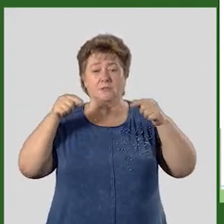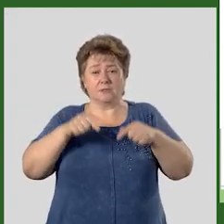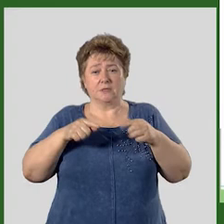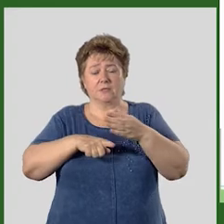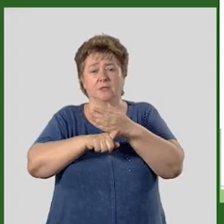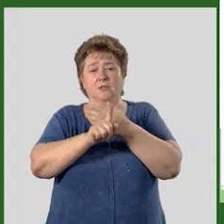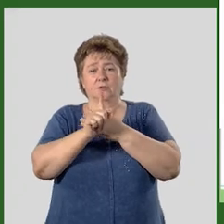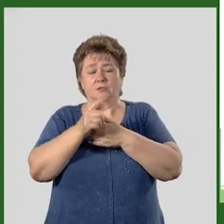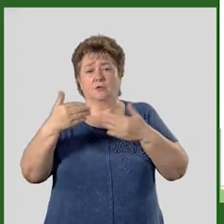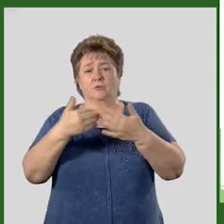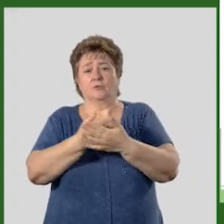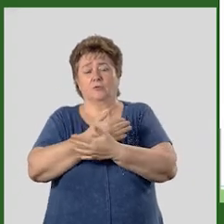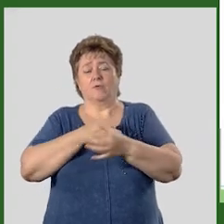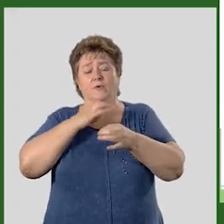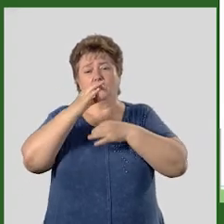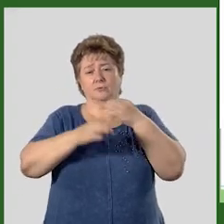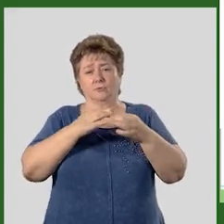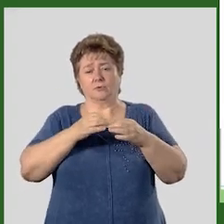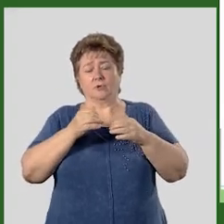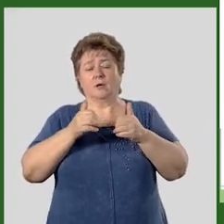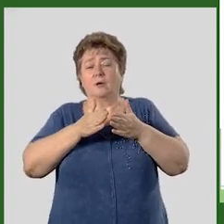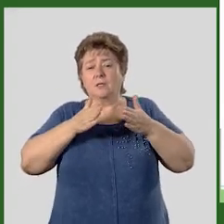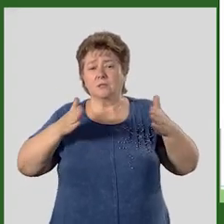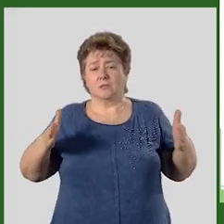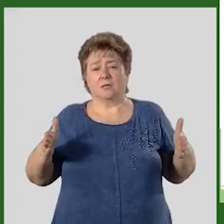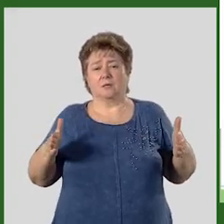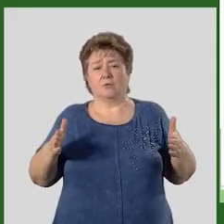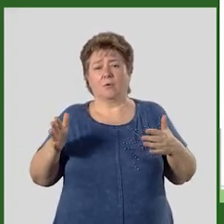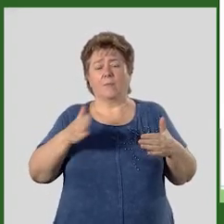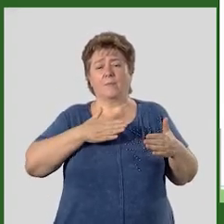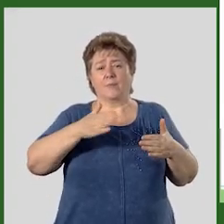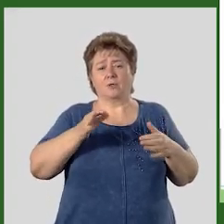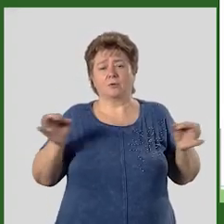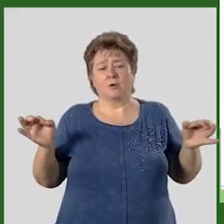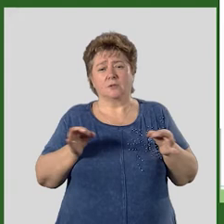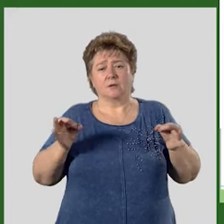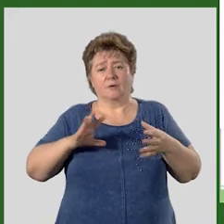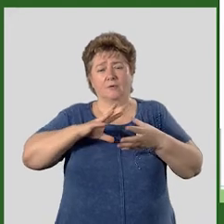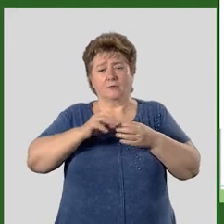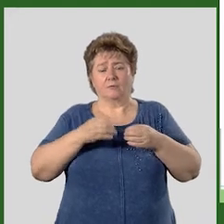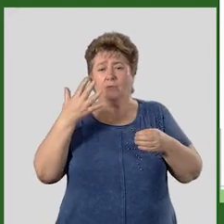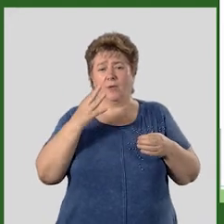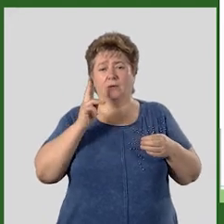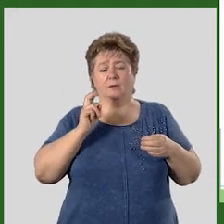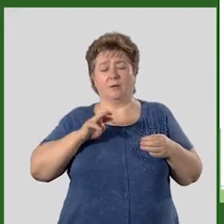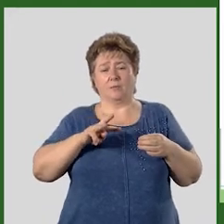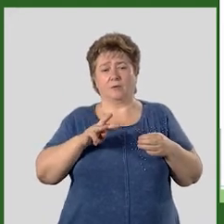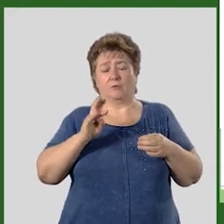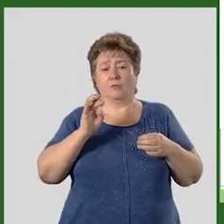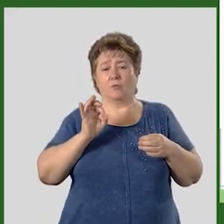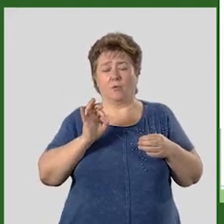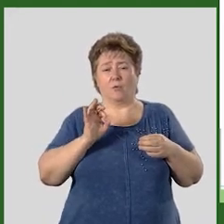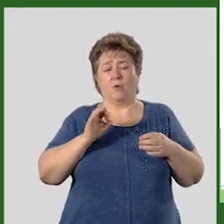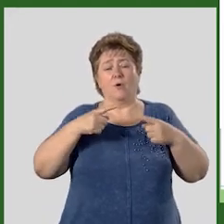Здесь начинаются новые сутки. Расстояние между островами всего 5 километров,